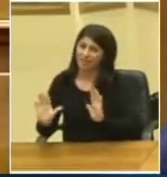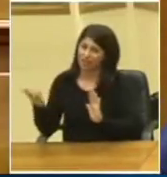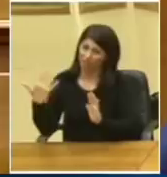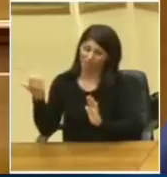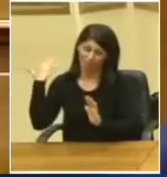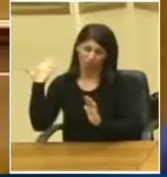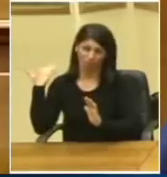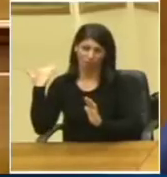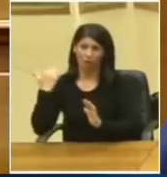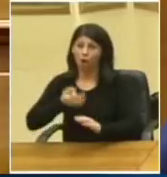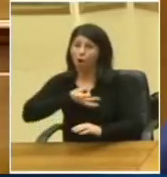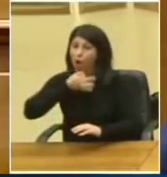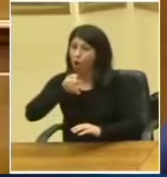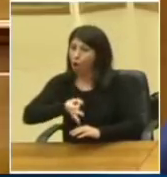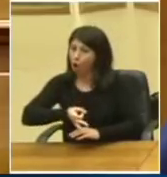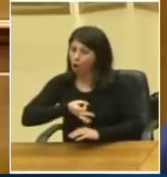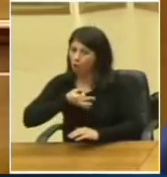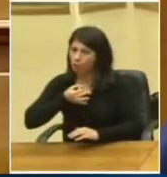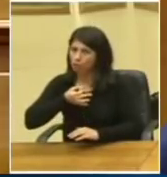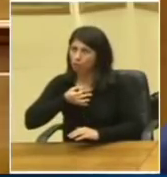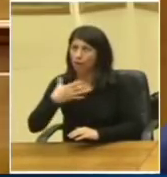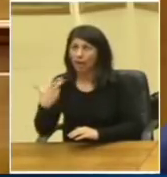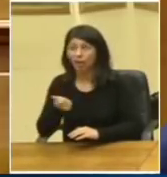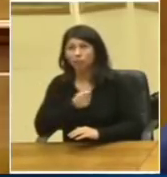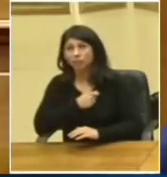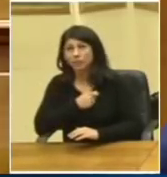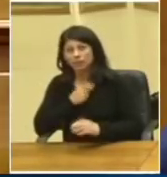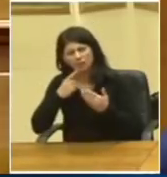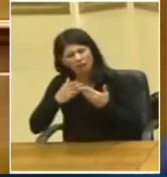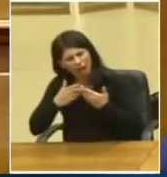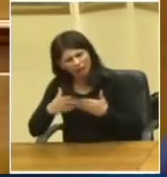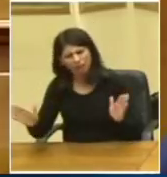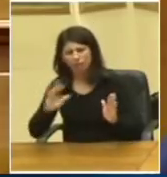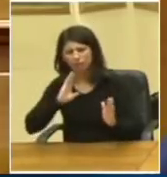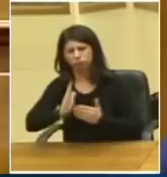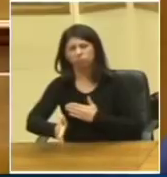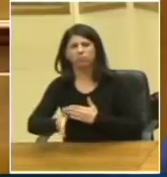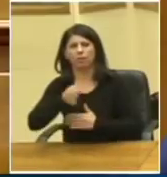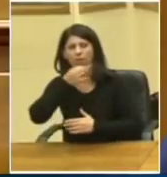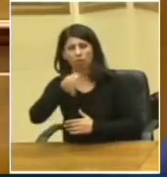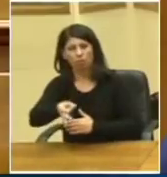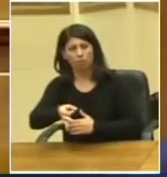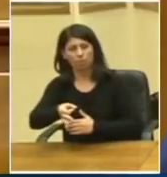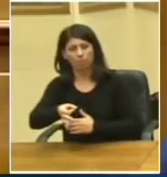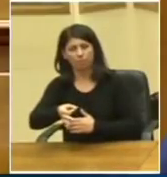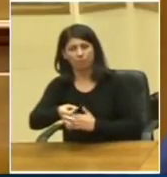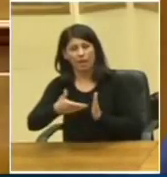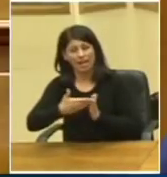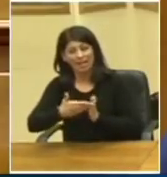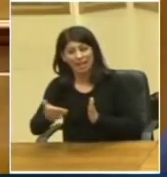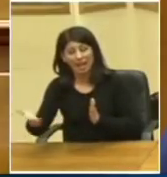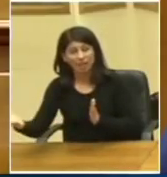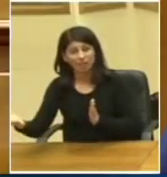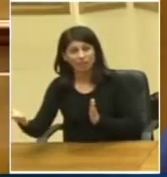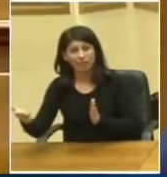Ο λόγος λοιπόν, έχω την πεποίθηση και θα το πω ανοιχτά, για αυτές τις ερμηνείες,